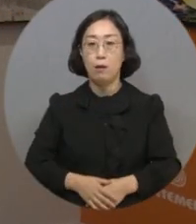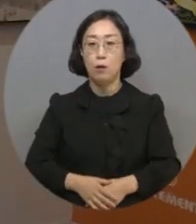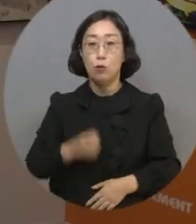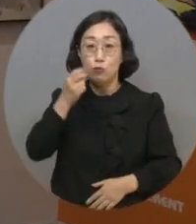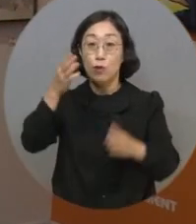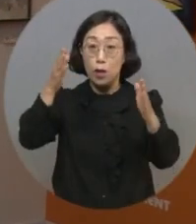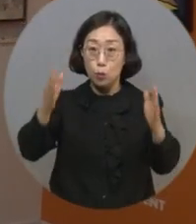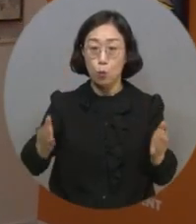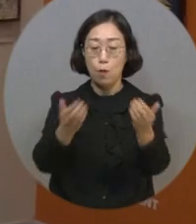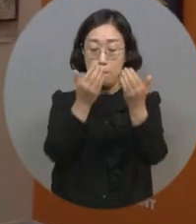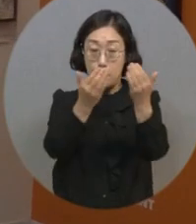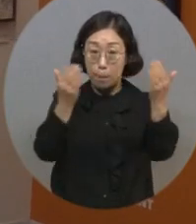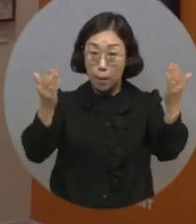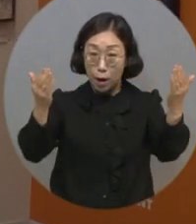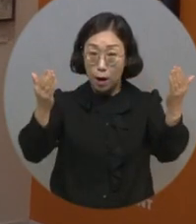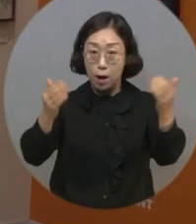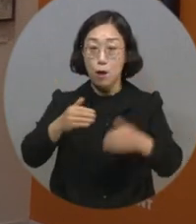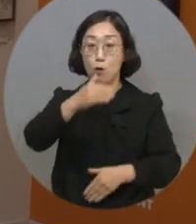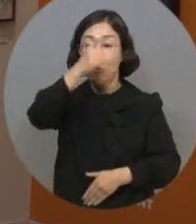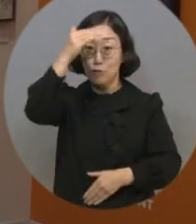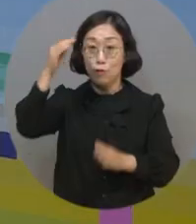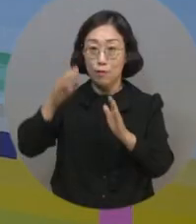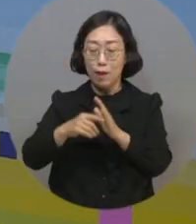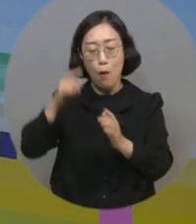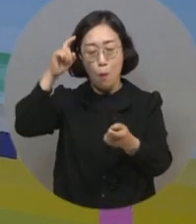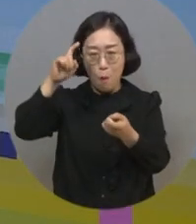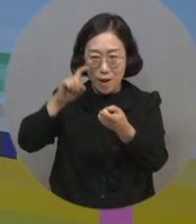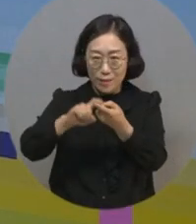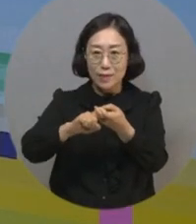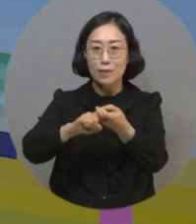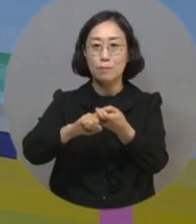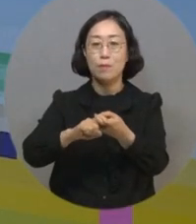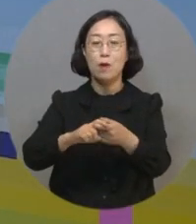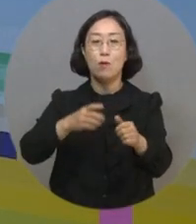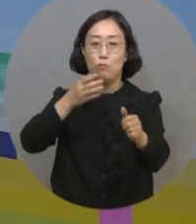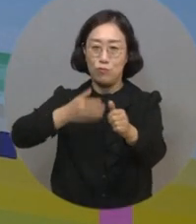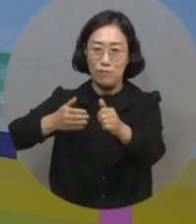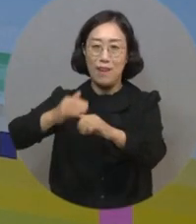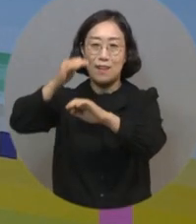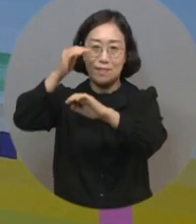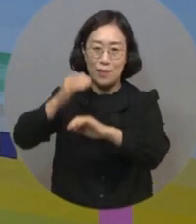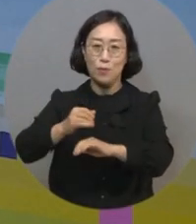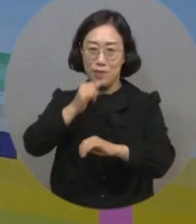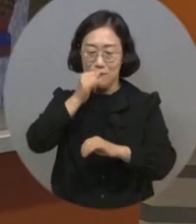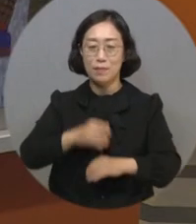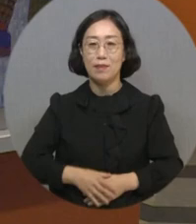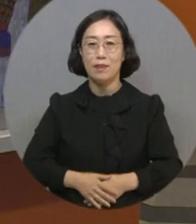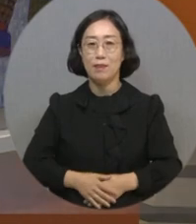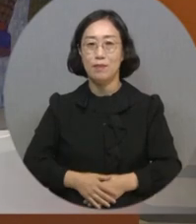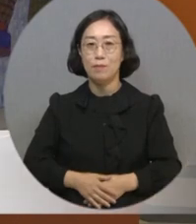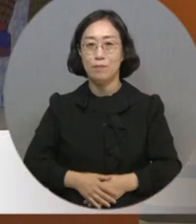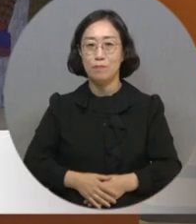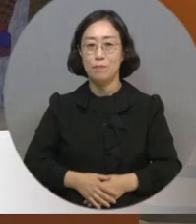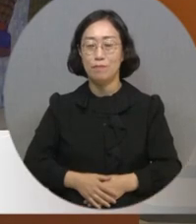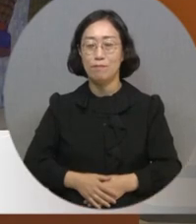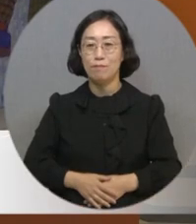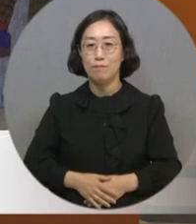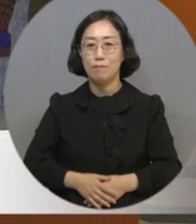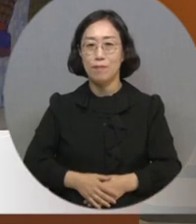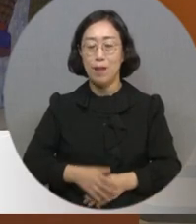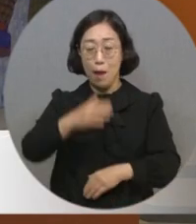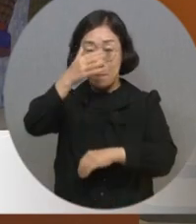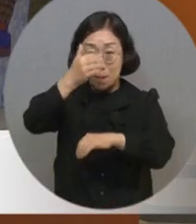달간 열리는 아트 컬렉션에 많은 관심과 성원을 바란다는 당부도 빼놓지 않았습니다. 연말 연시에